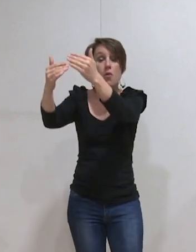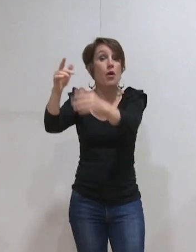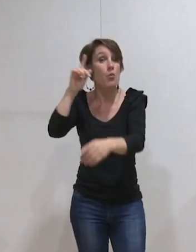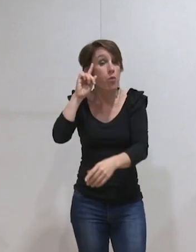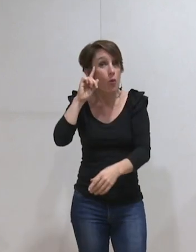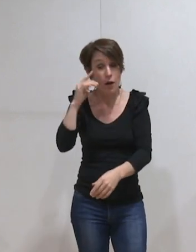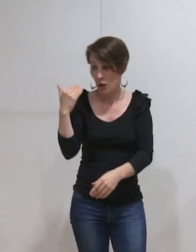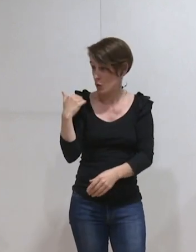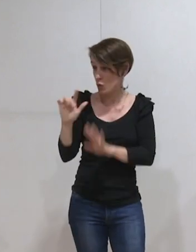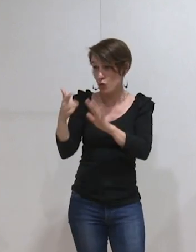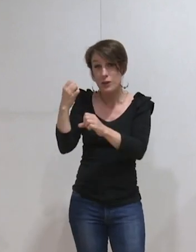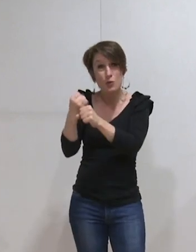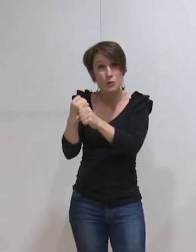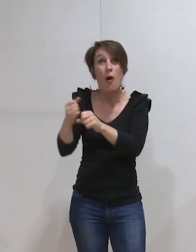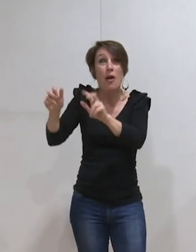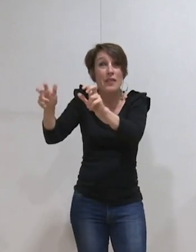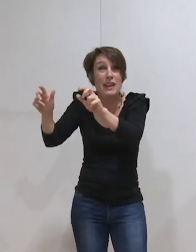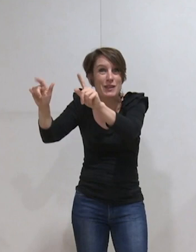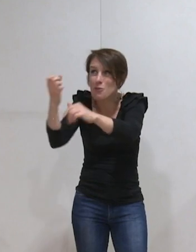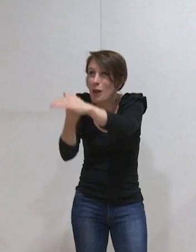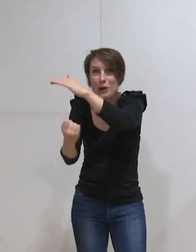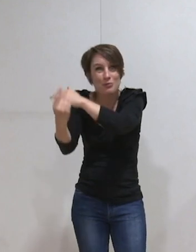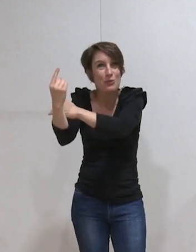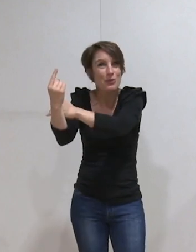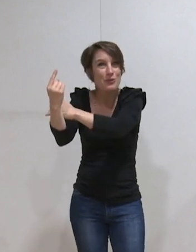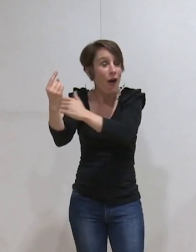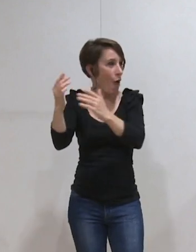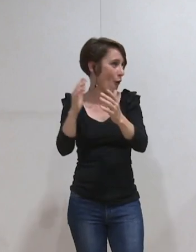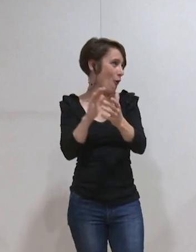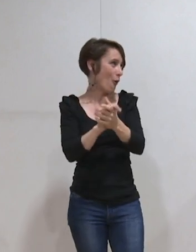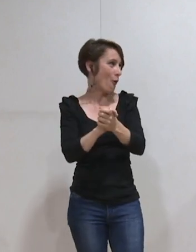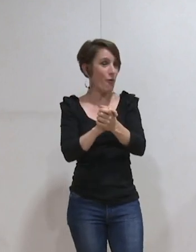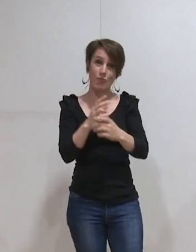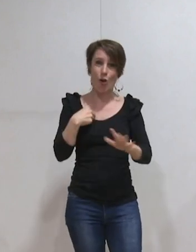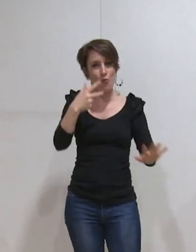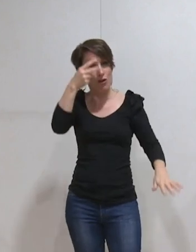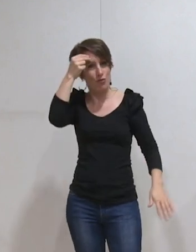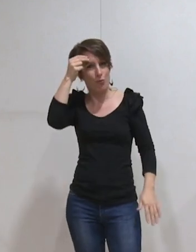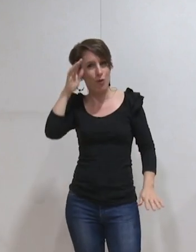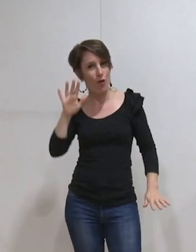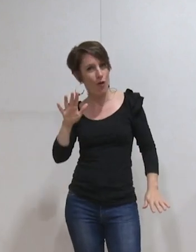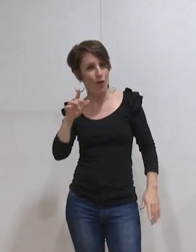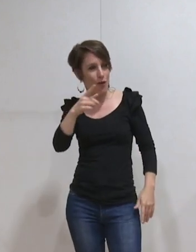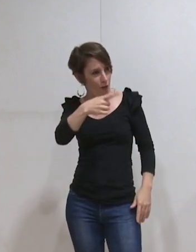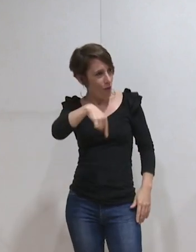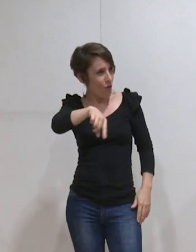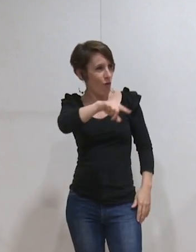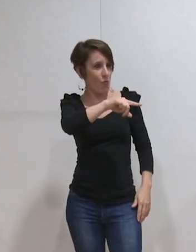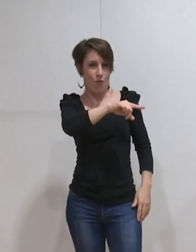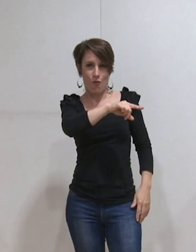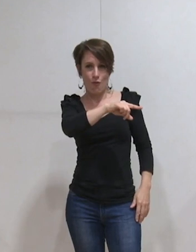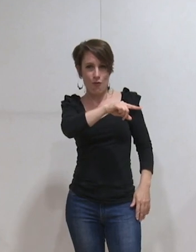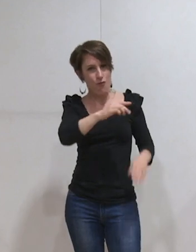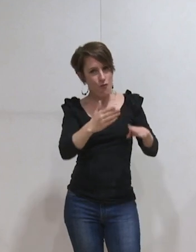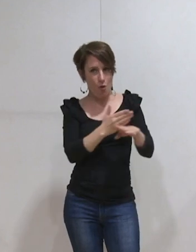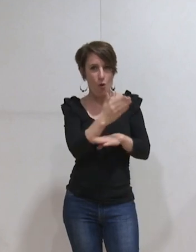télévision figurez-vous donc je comprend que contenu contenu de votre projet